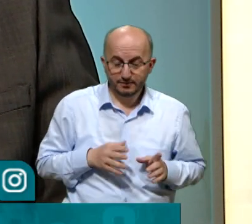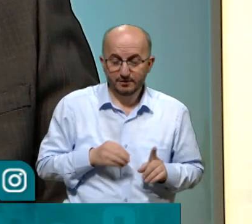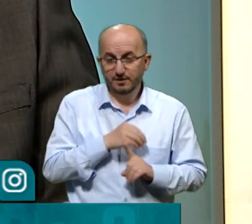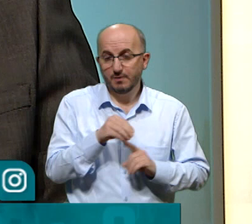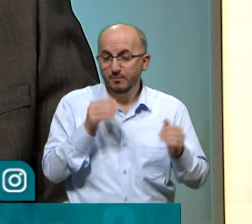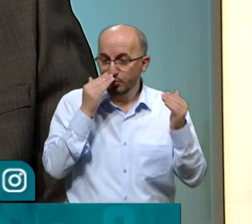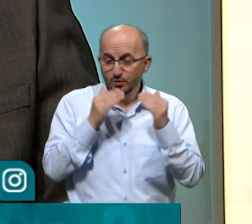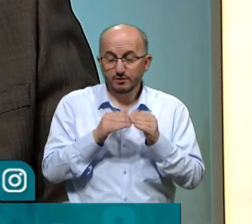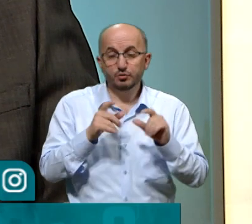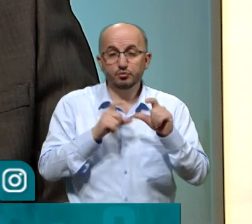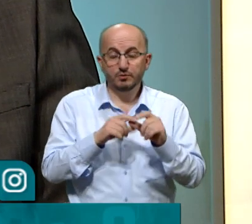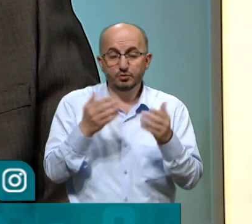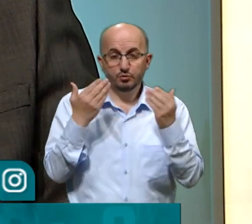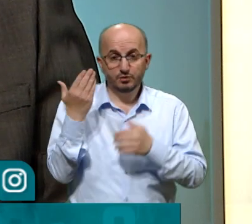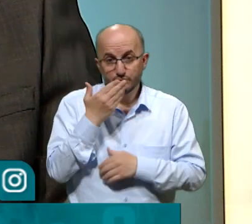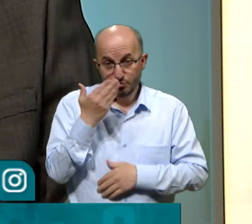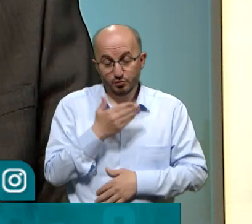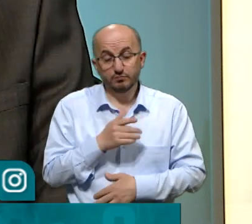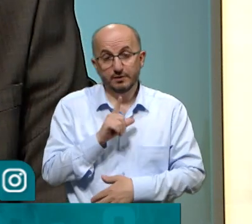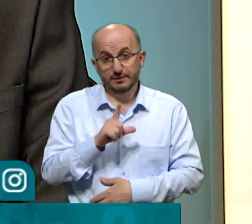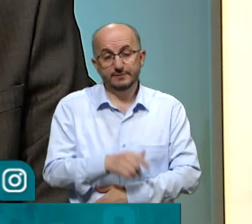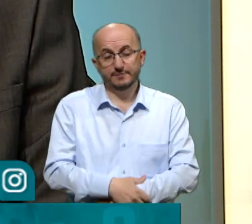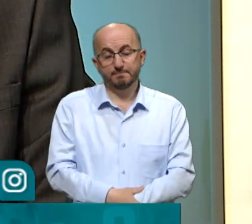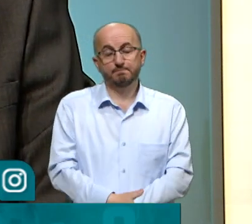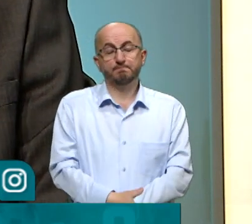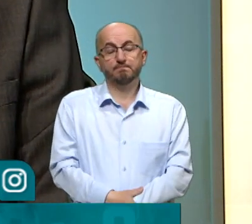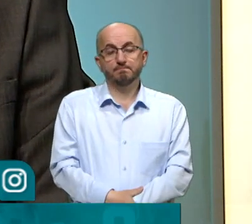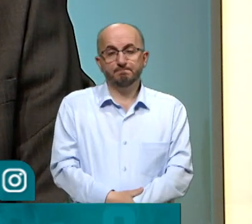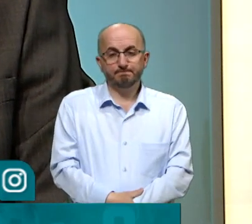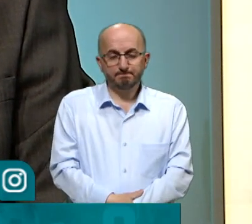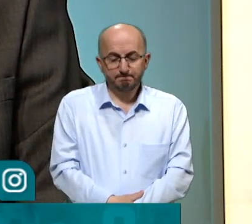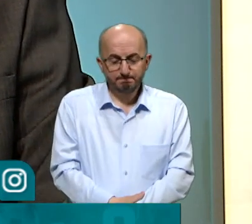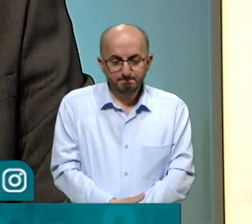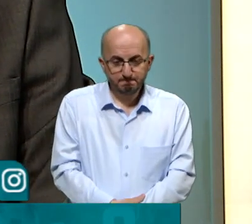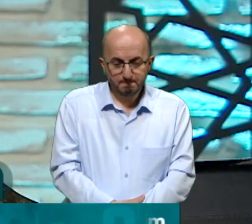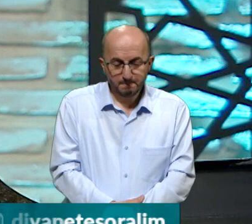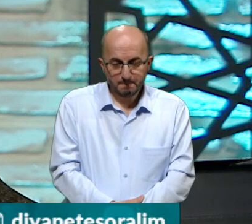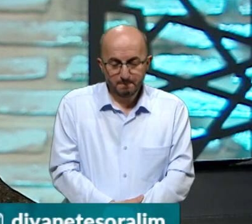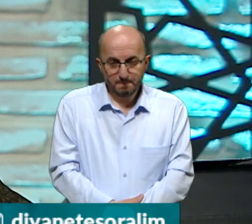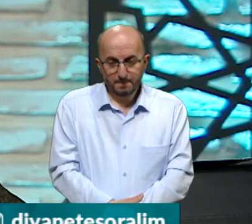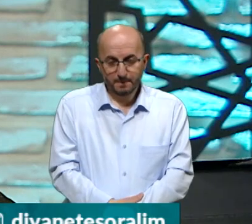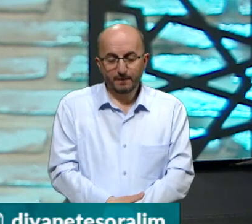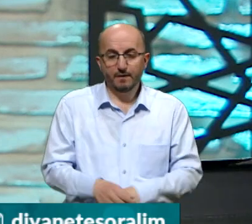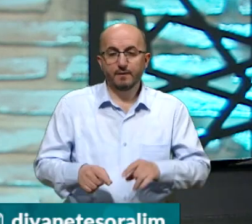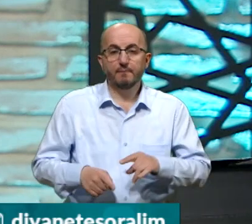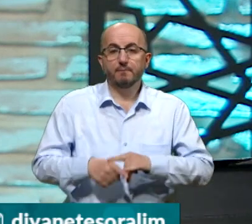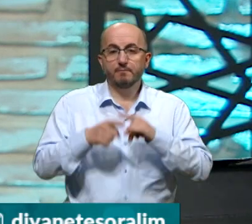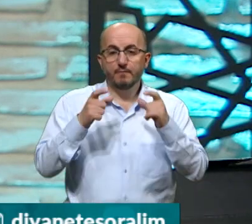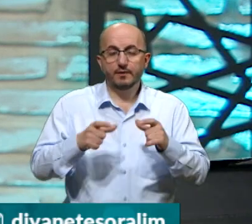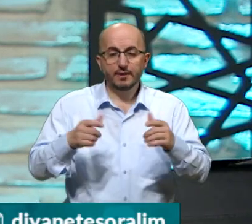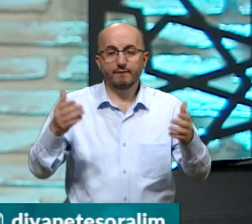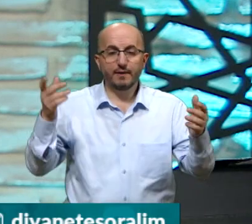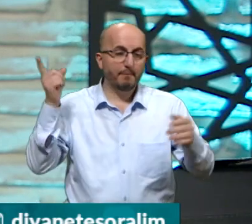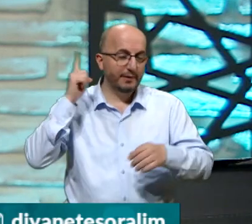imama uyarken ne yapmalısın hareket duasını okumalıyız Eyvallah hocam çok kısa istirham edeceğim Sevda Hanım Mekke ve Medine'den